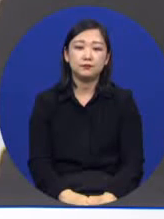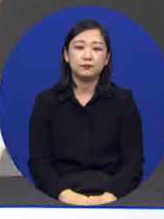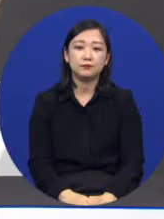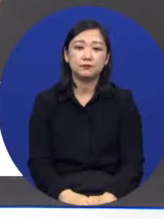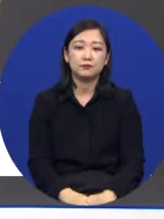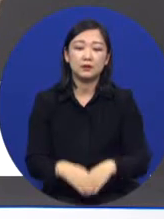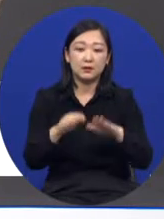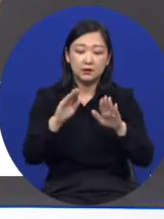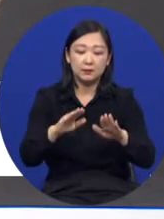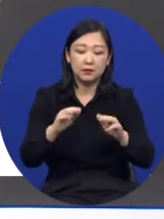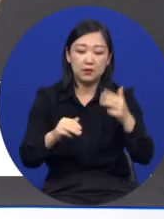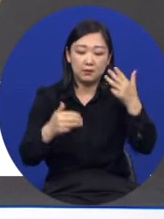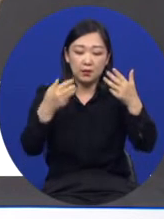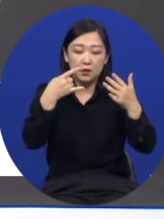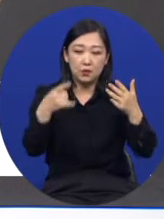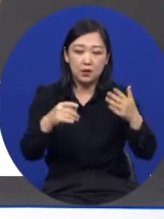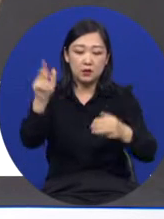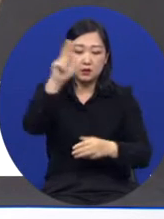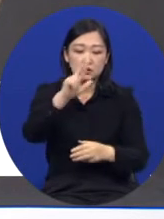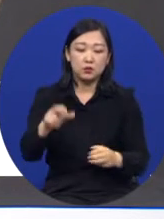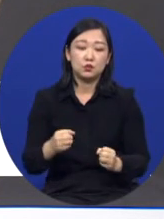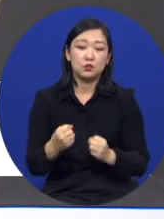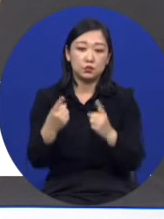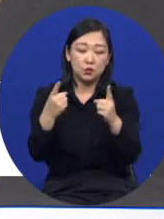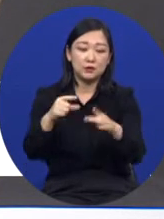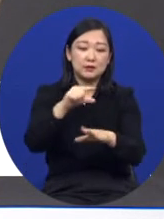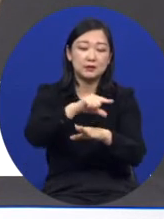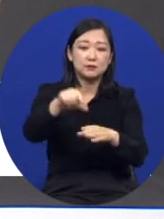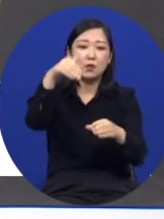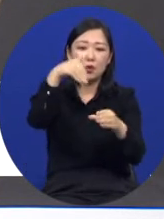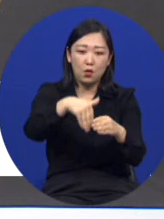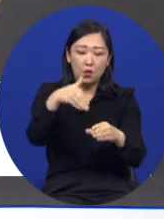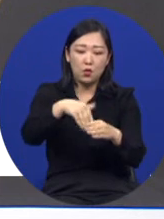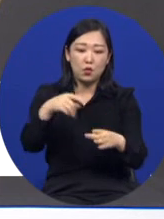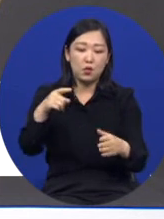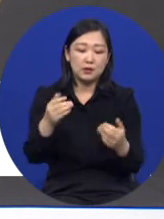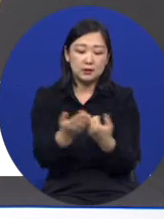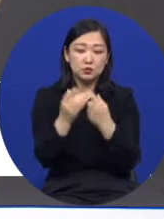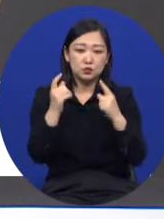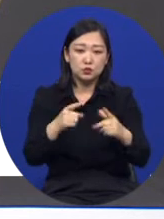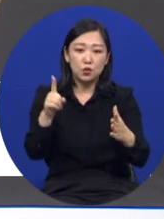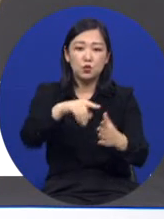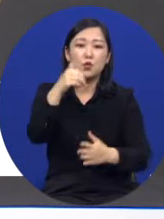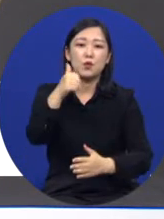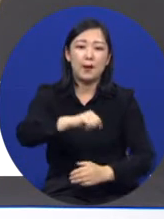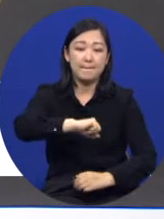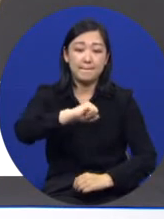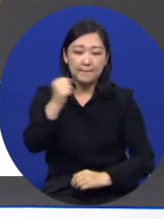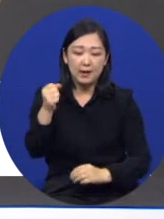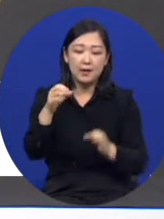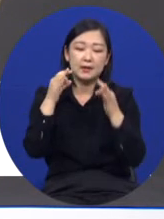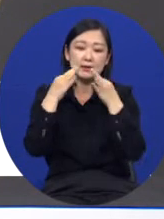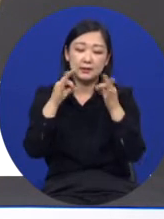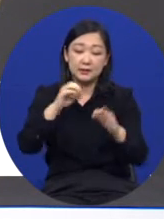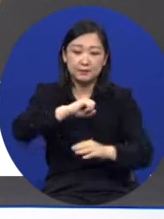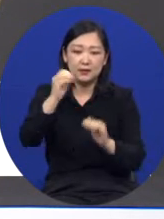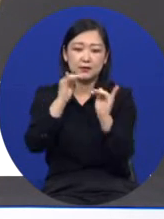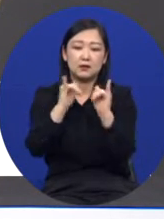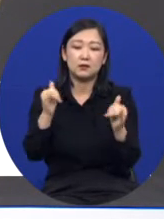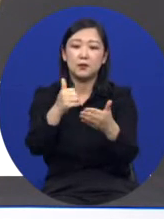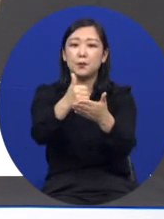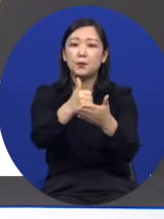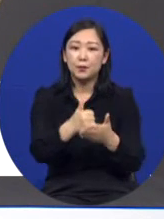네, 이번에는 제8회 전국 동시지방선거에서 제주도 교육감에 당선된 김광수 당선인을 스튜디오에